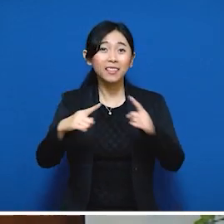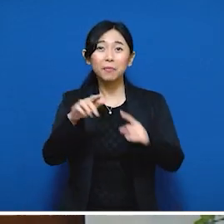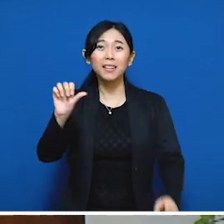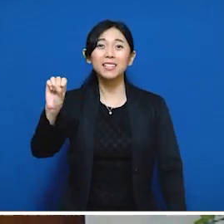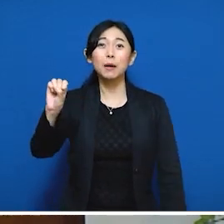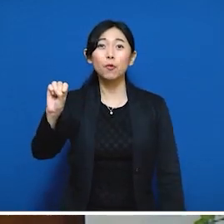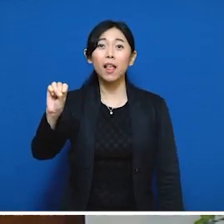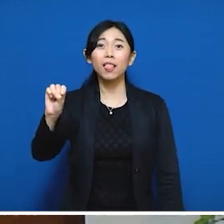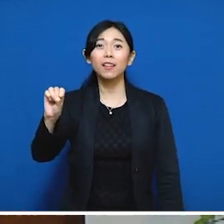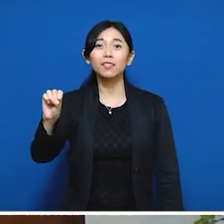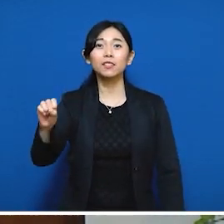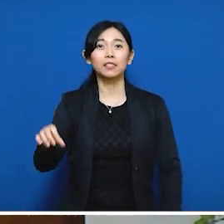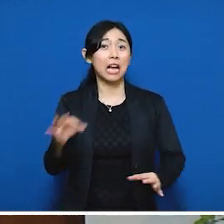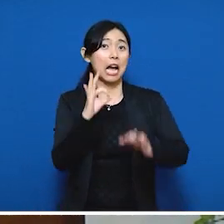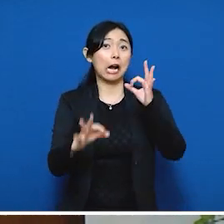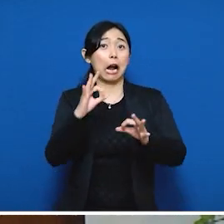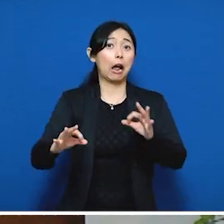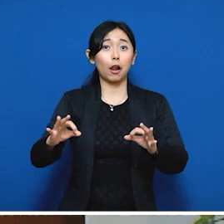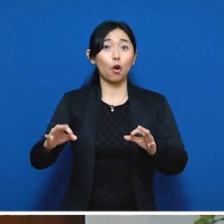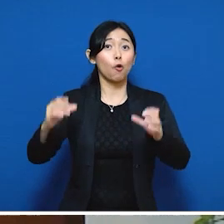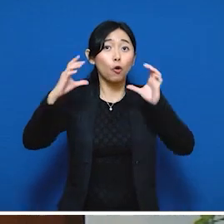Kalau suara itu datang lagi,